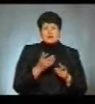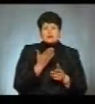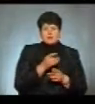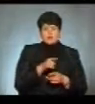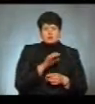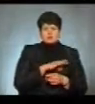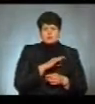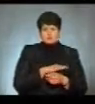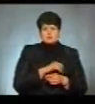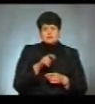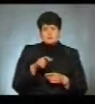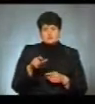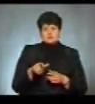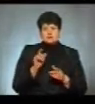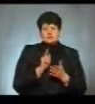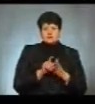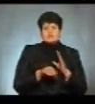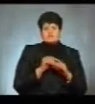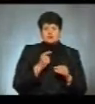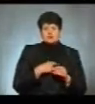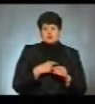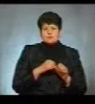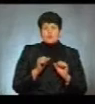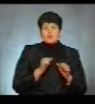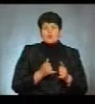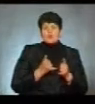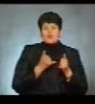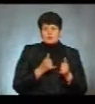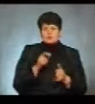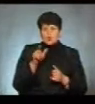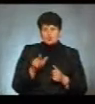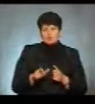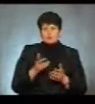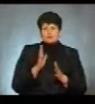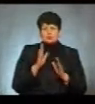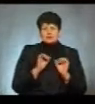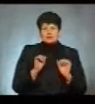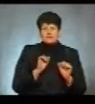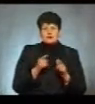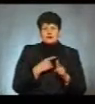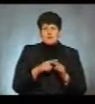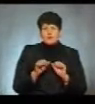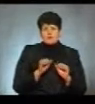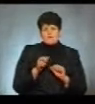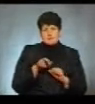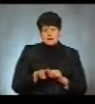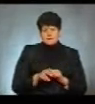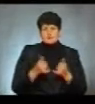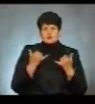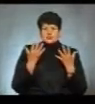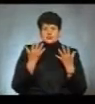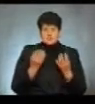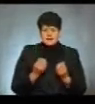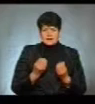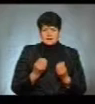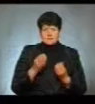споживачі, мешканці повинні вибрати собі уповноважену особу, яка буде керувати, або управителя. На сьогоднішній